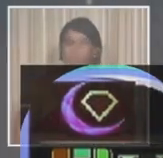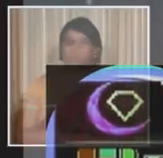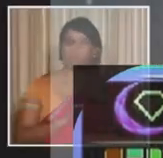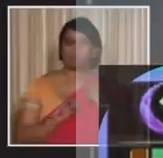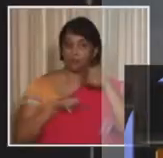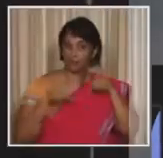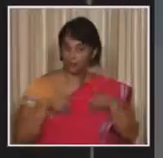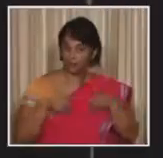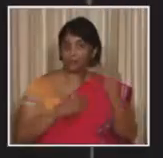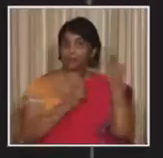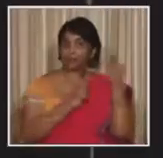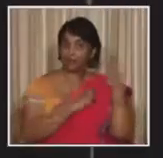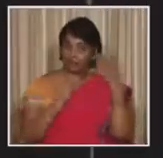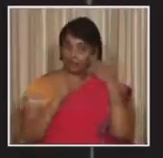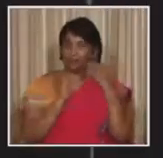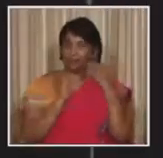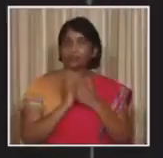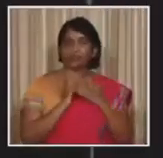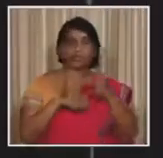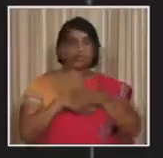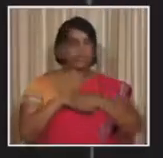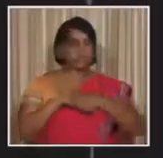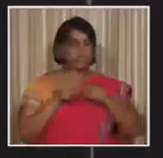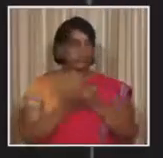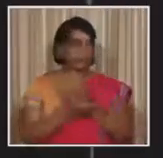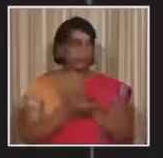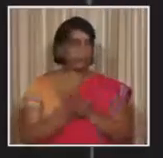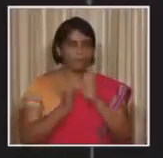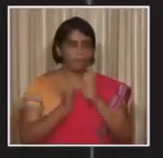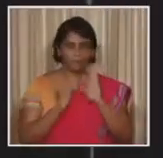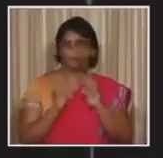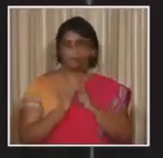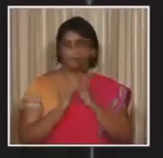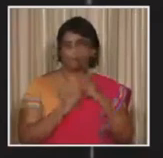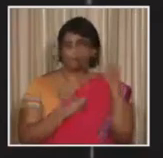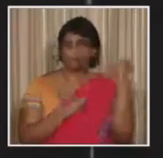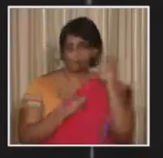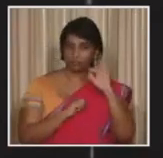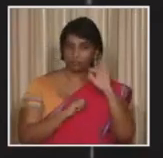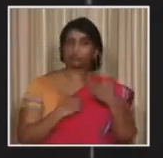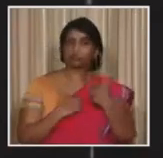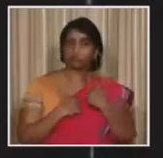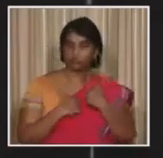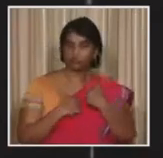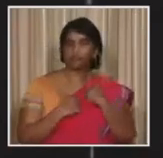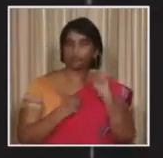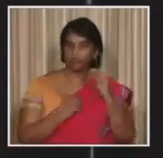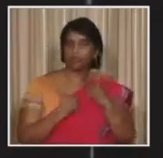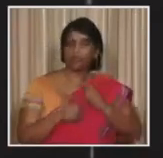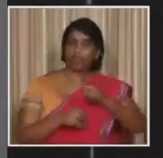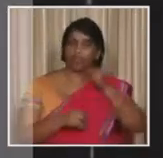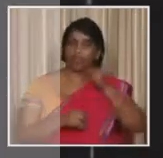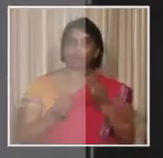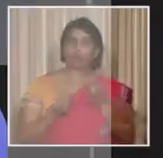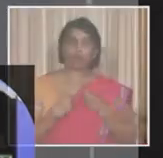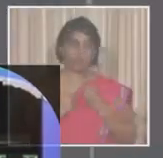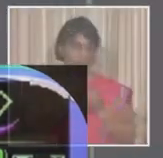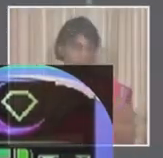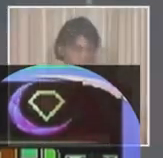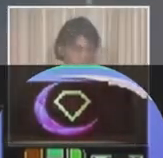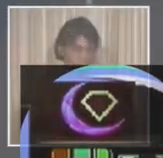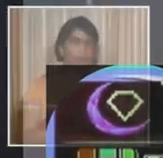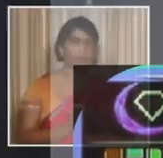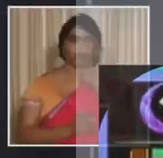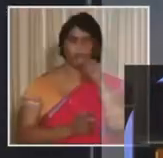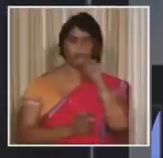நிசா மகிதானே மே சபாவித் மே விஷய சம்பந்தினு மே ஜாத்தின் அத்த தீன பேதி அதிகரண தேவால கதாக்கணும் நிசா மட்டும்